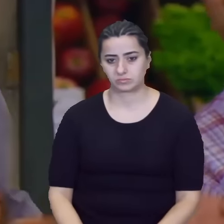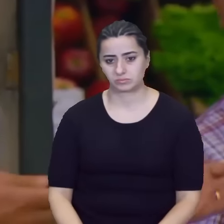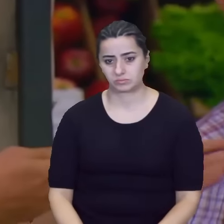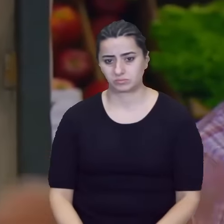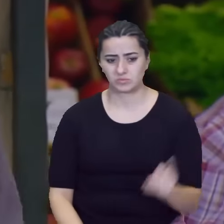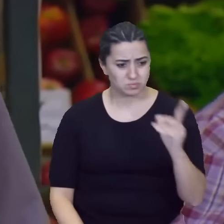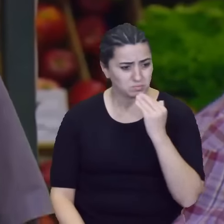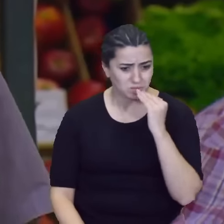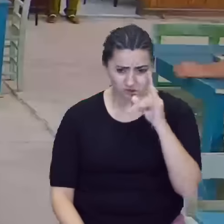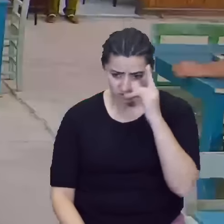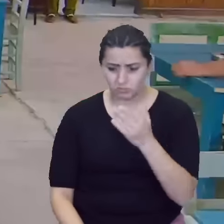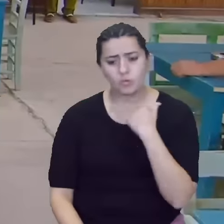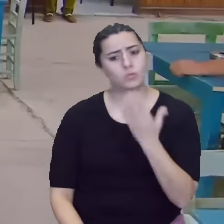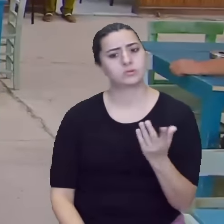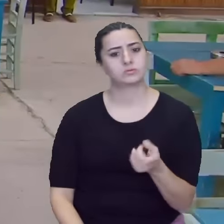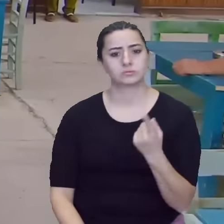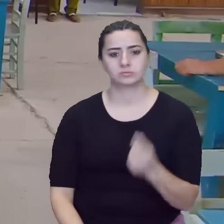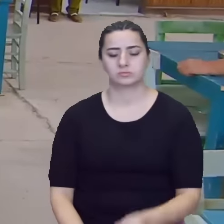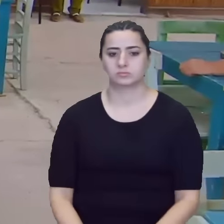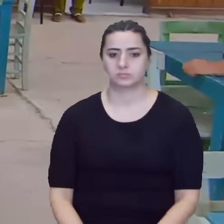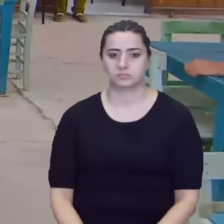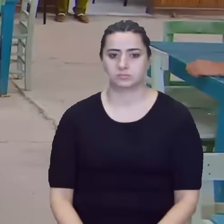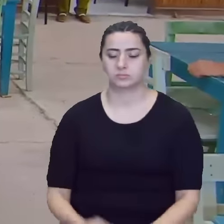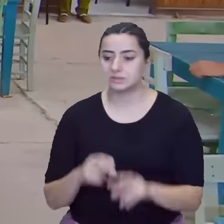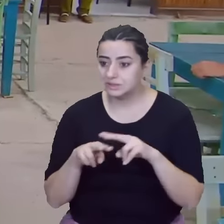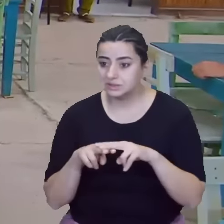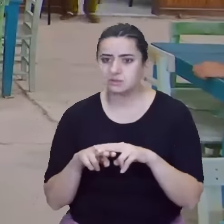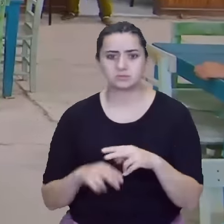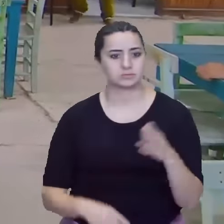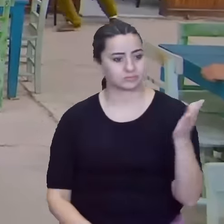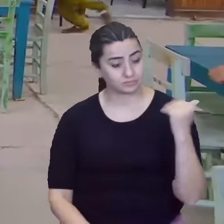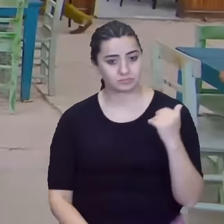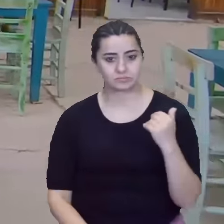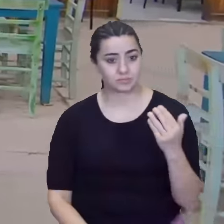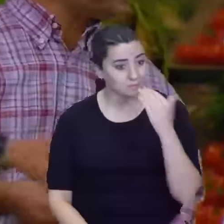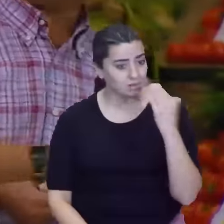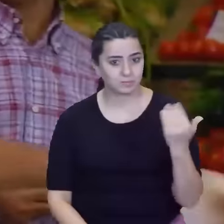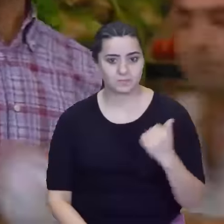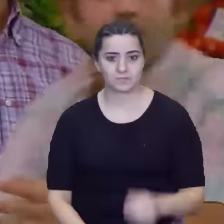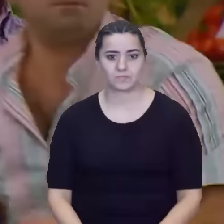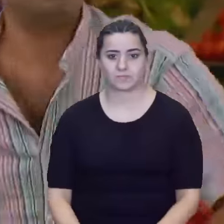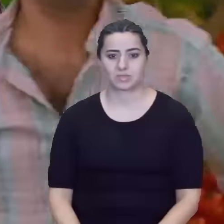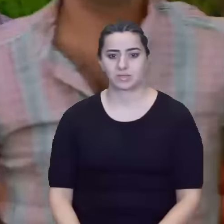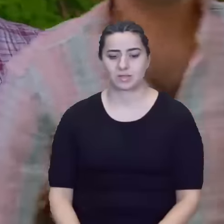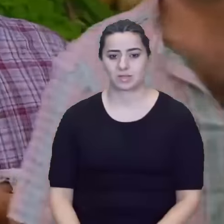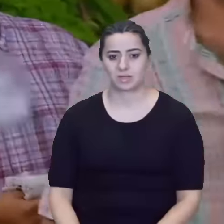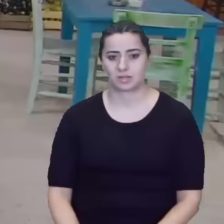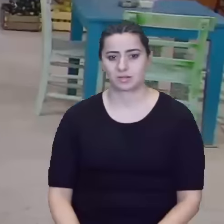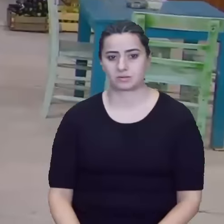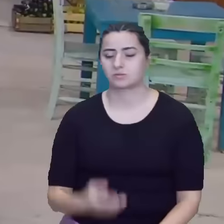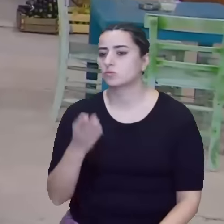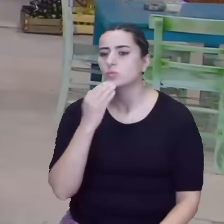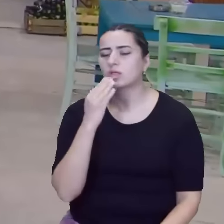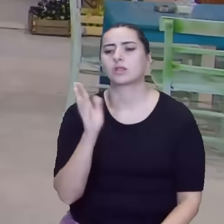kendini peynirden kıskanır mı kızım? Allah Allah ya. Yıldız, getir lan Cemal, getir peyniri. Ya Yıldız, bu peynir